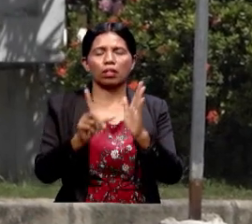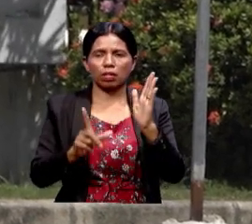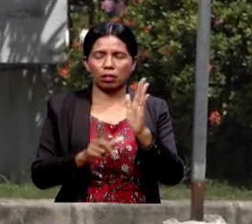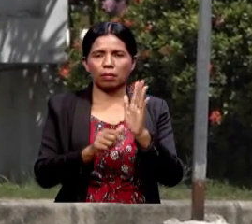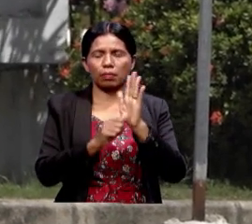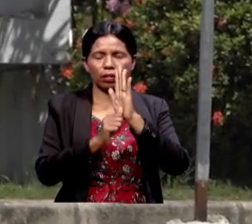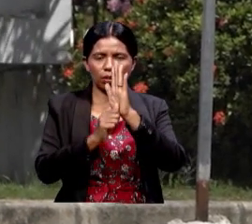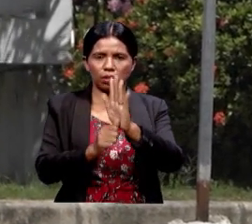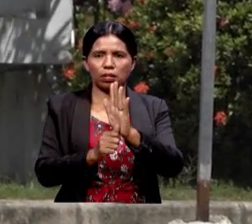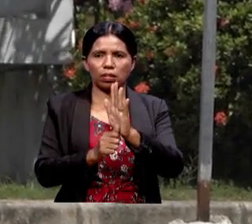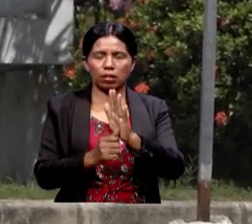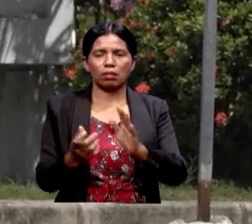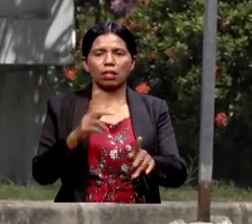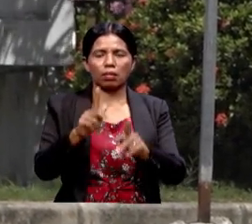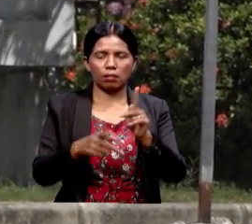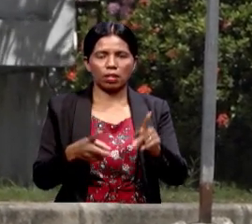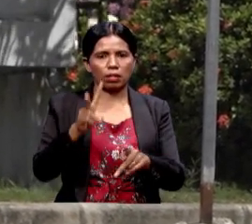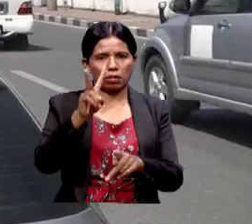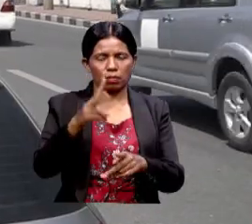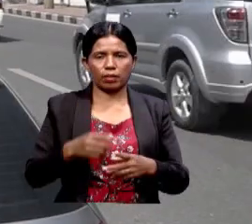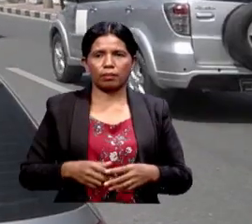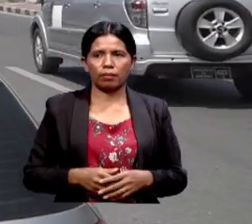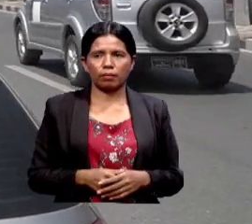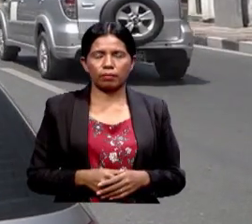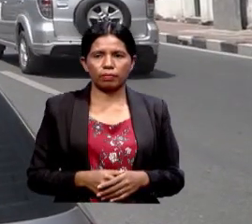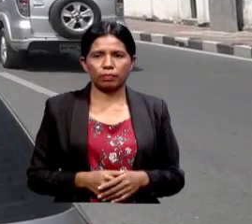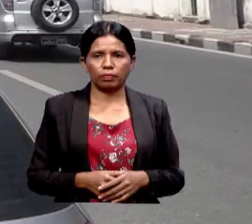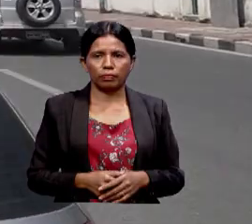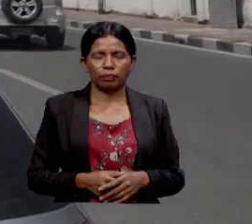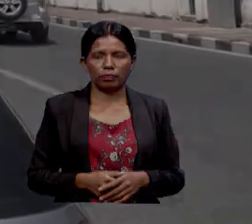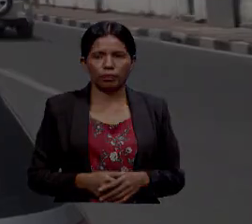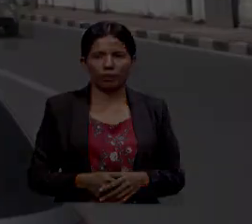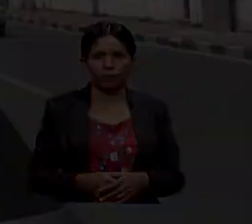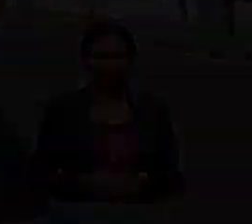apresentasaun periodika ba sidadau naing rua ne. Ilar Gusmão, Tomé da Silva, GMN.